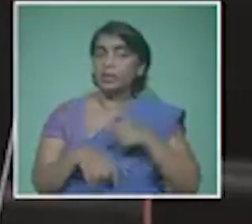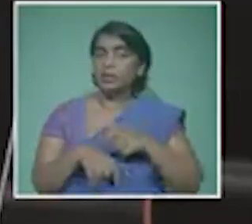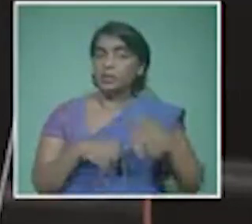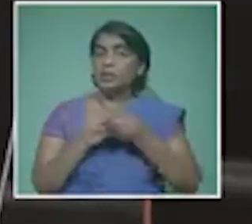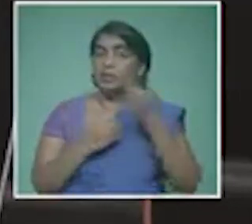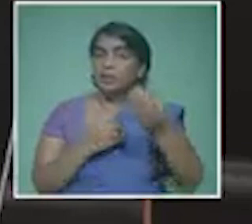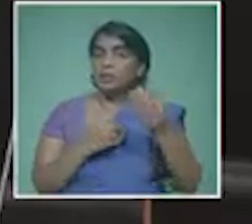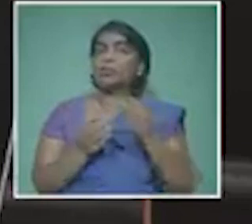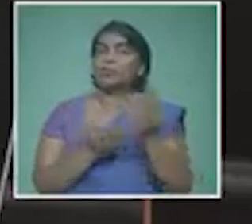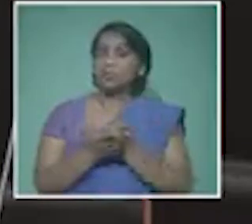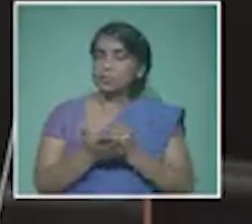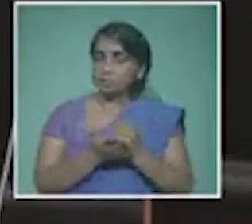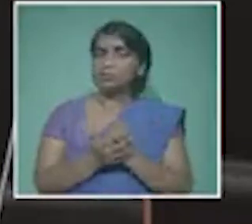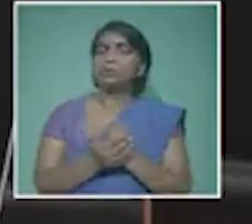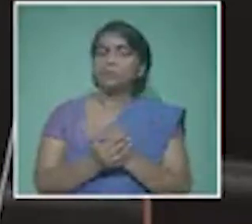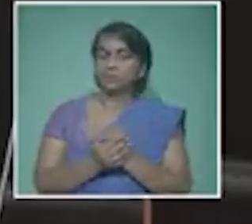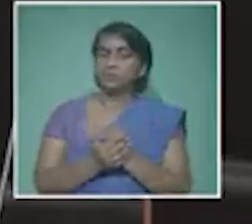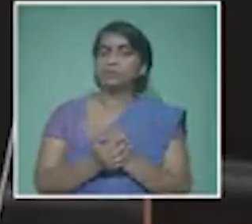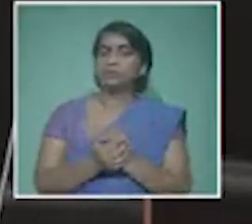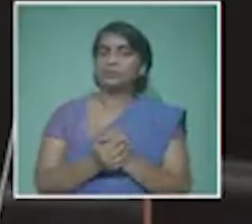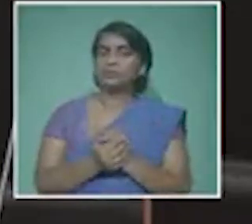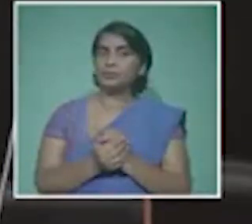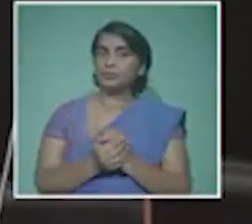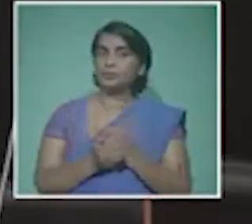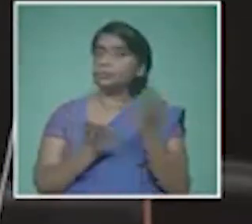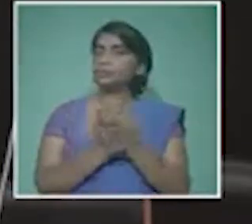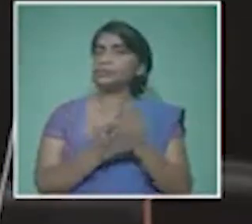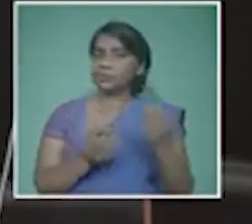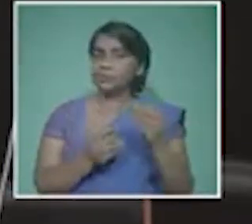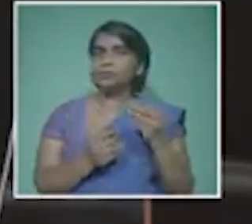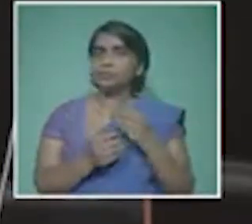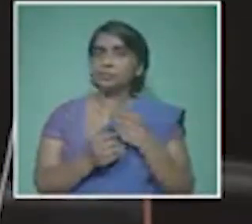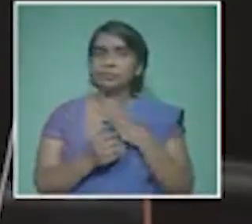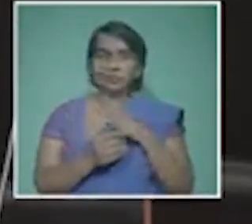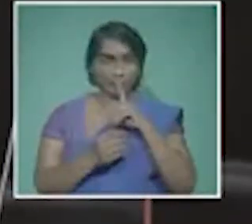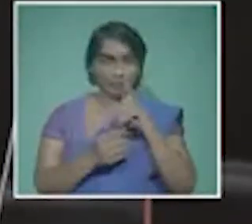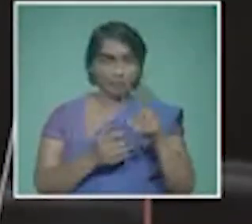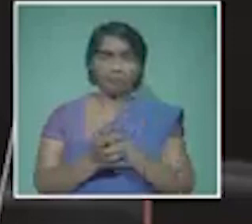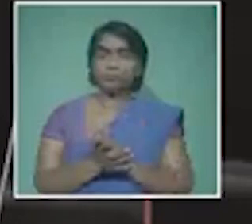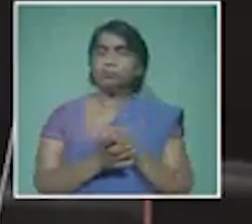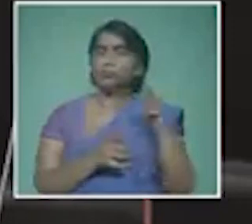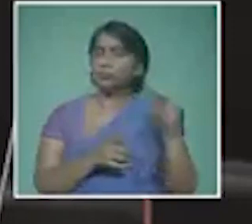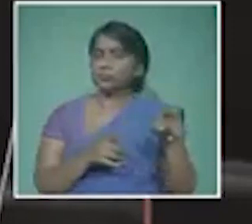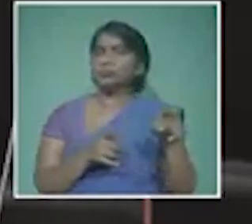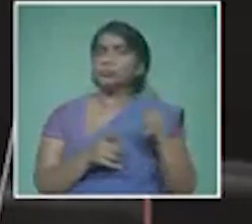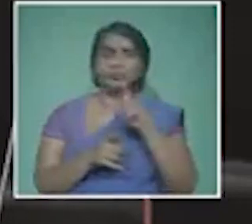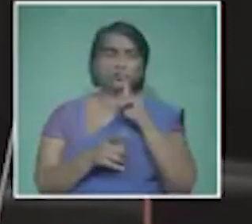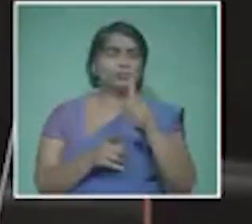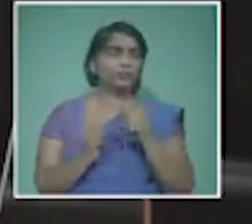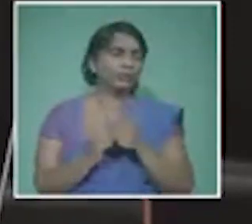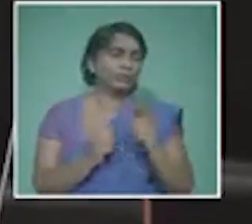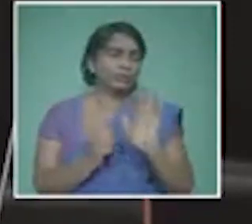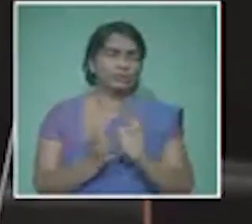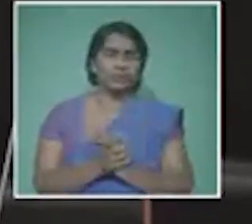நஷ்டம் ஏற்பட்டுள்ளது. 2013 முதல் நமது மொத்த இழப்பு 300 பில்லியன். 300 பில்லியன் வருமானத்தை ஏற்படுத்த வேண்டும். அடுத்த ஆண்டு